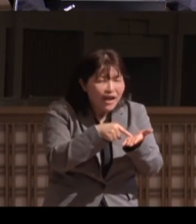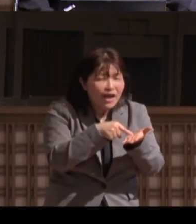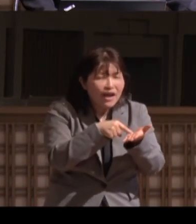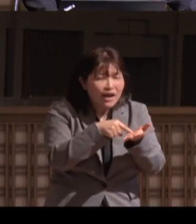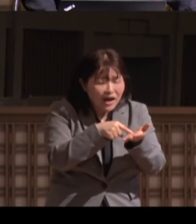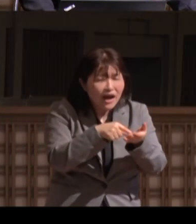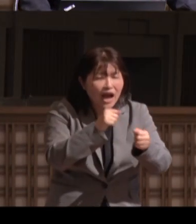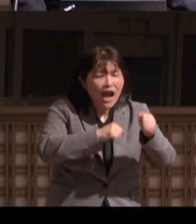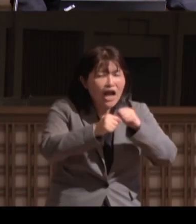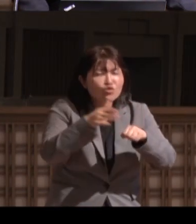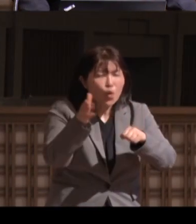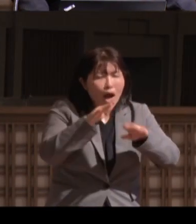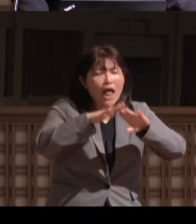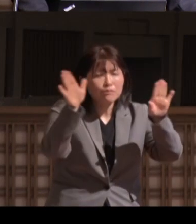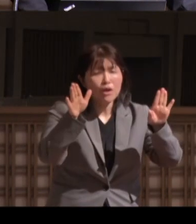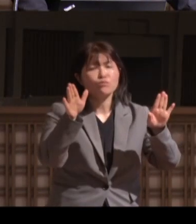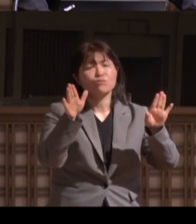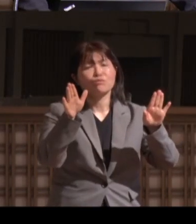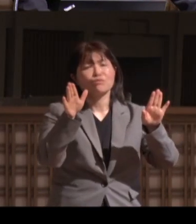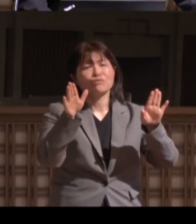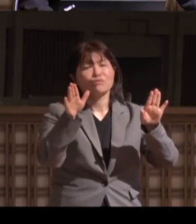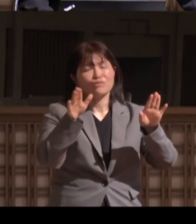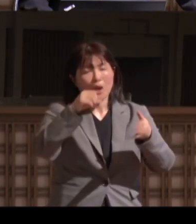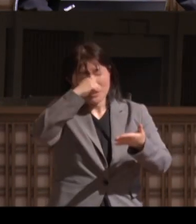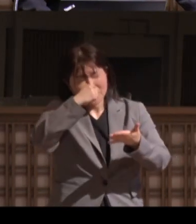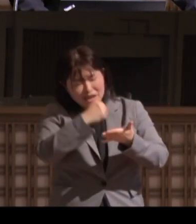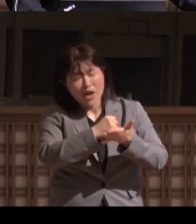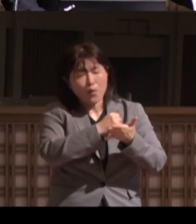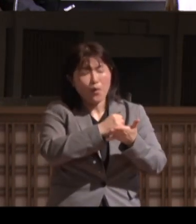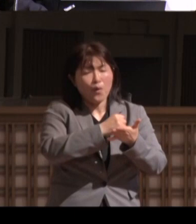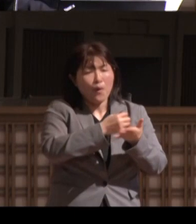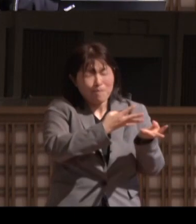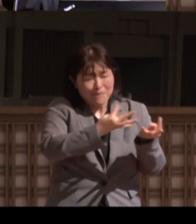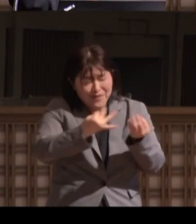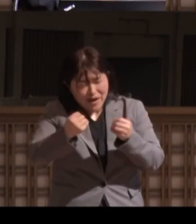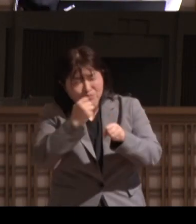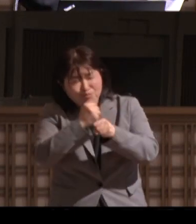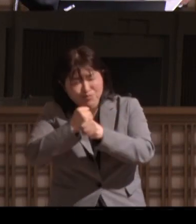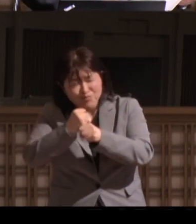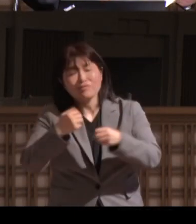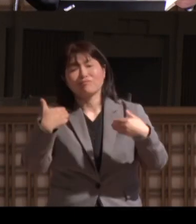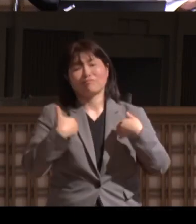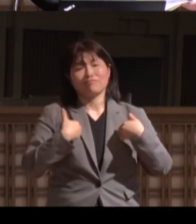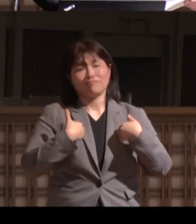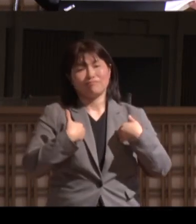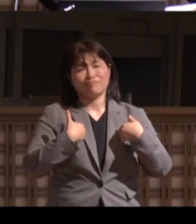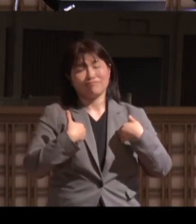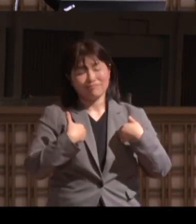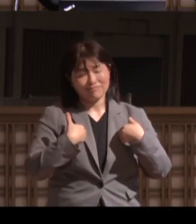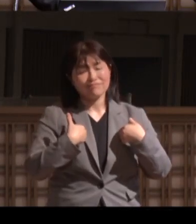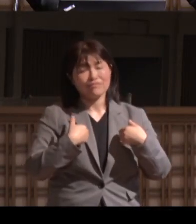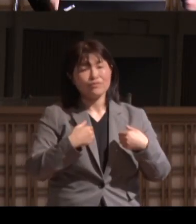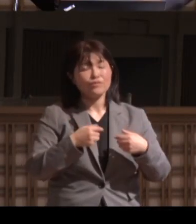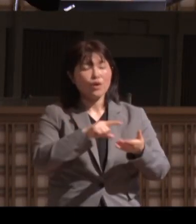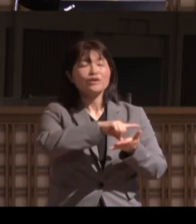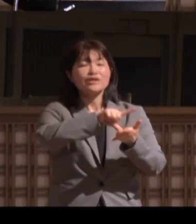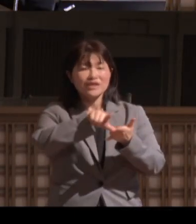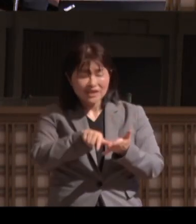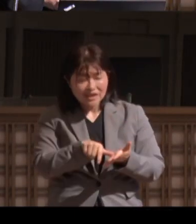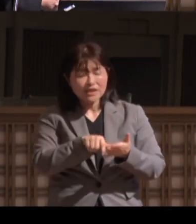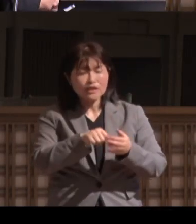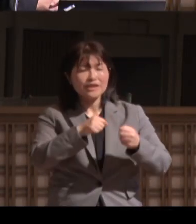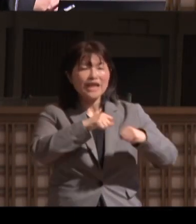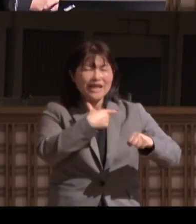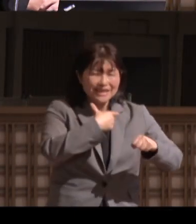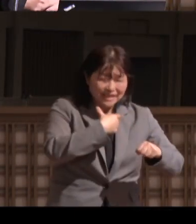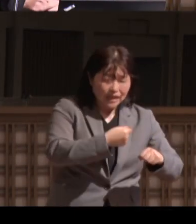体験という風に言われますえこういう地域づりはまやりたいことやれることやる